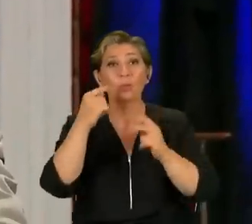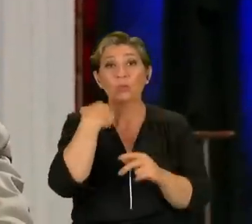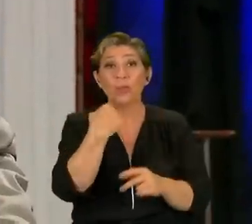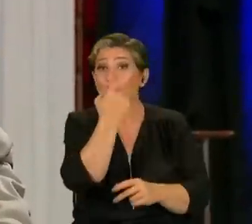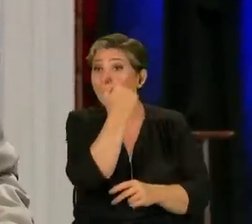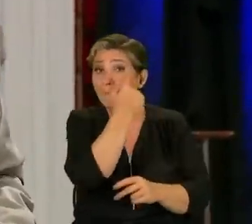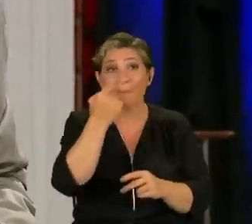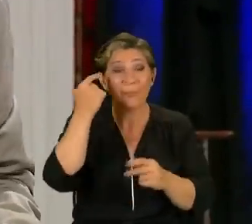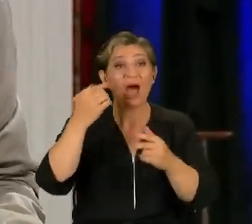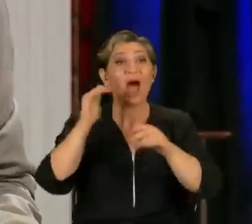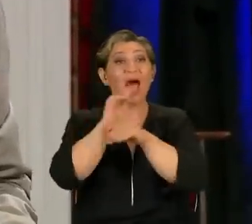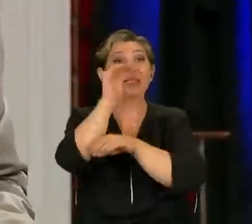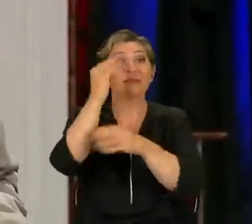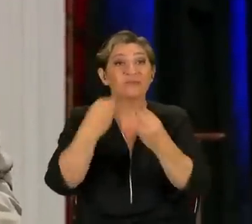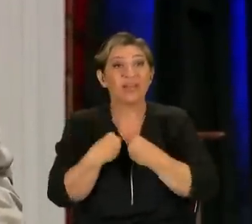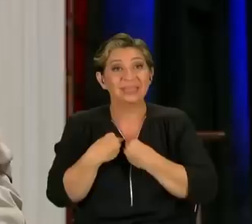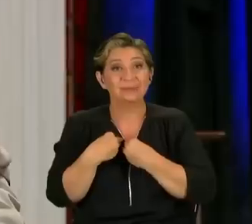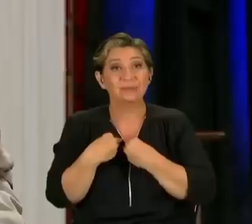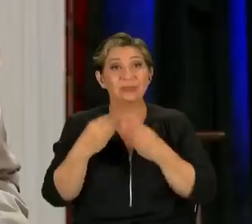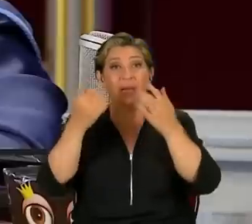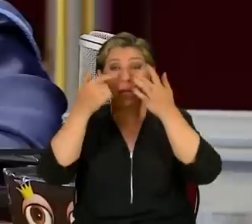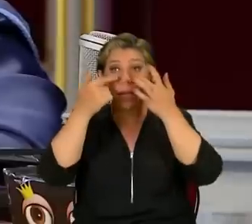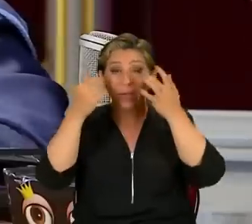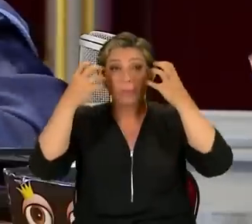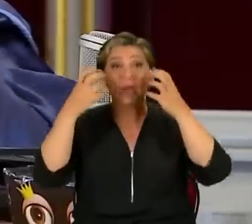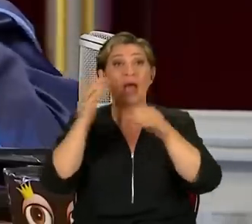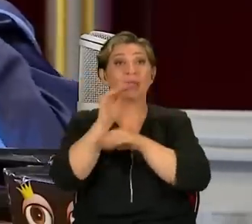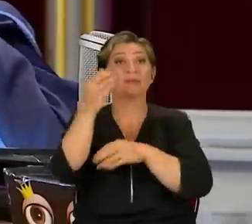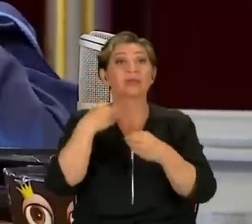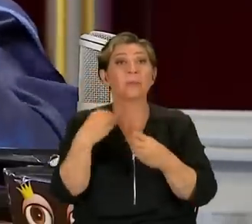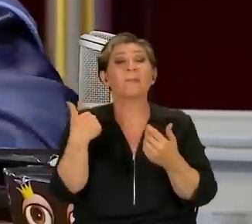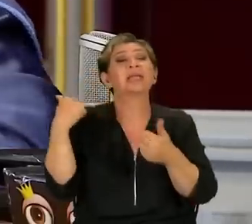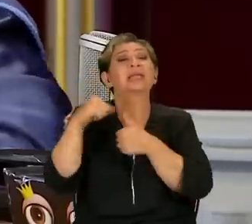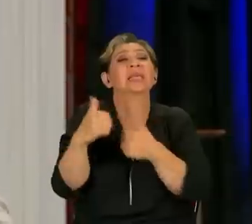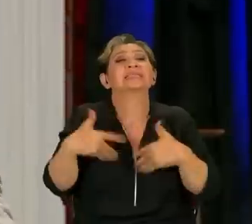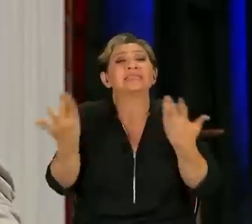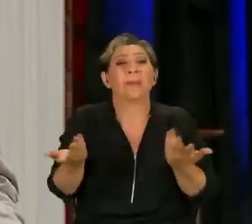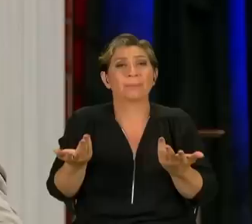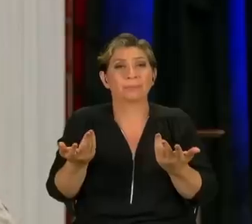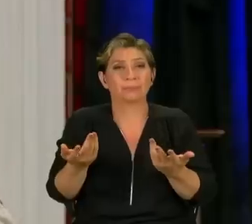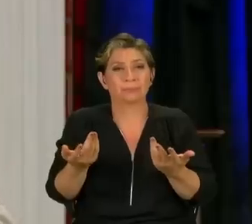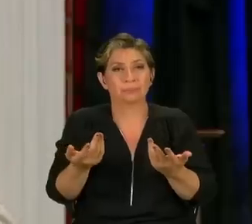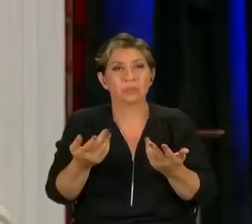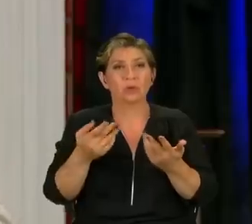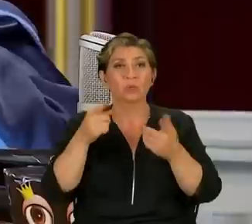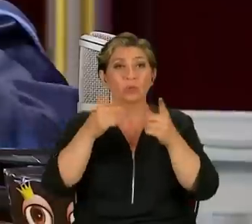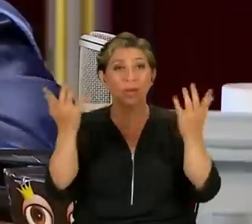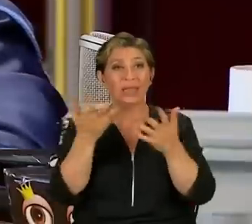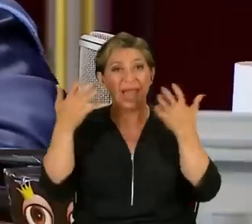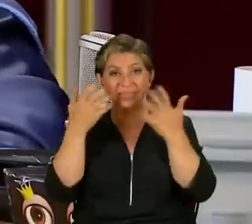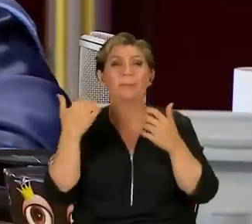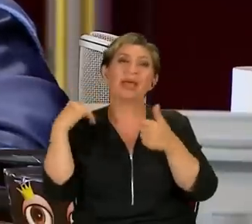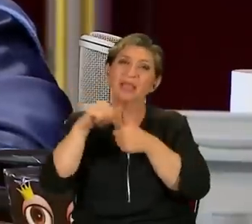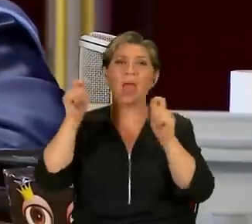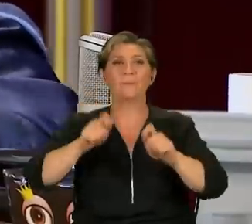bu da benim hayatımın façaları. Bu da benim hayatımın darbeleri. Öyle ama ya mesela ben yine istemem. Evet. Bu kadar şeyin